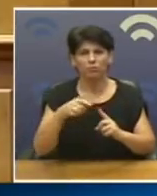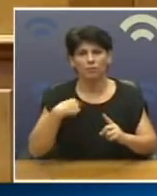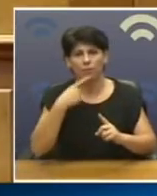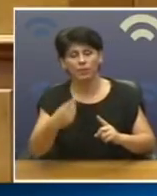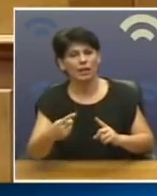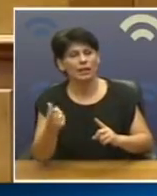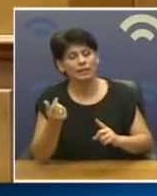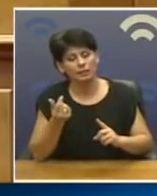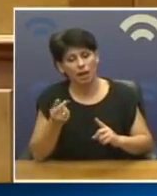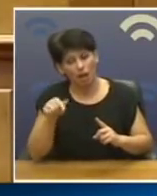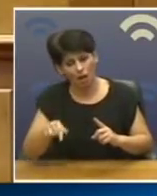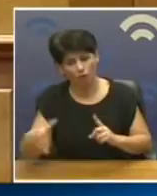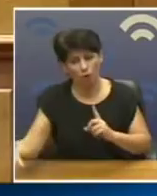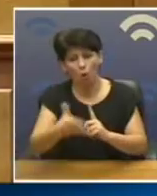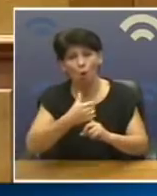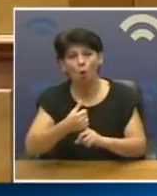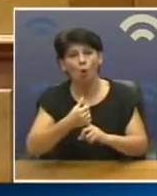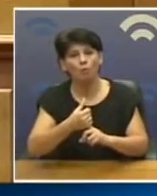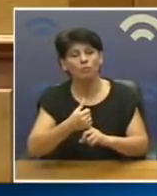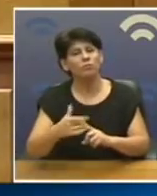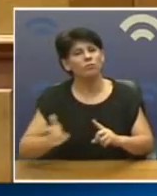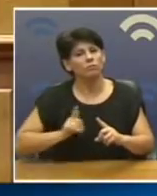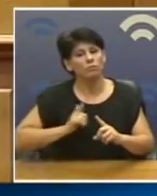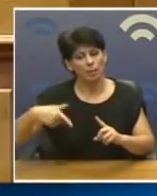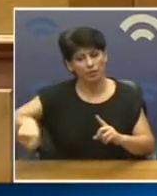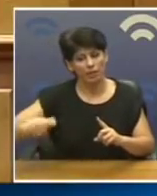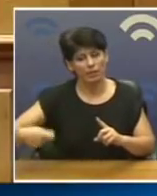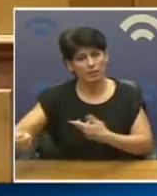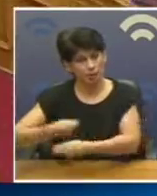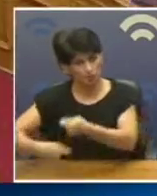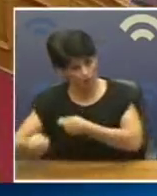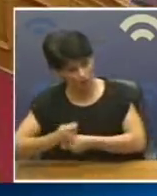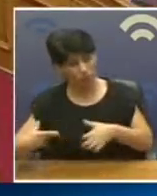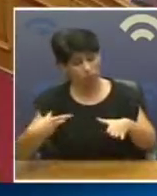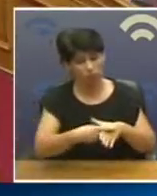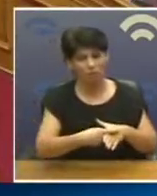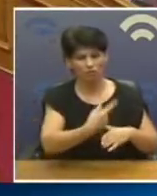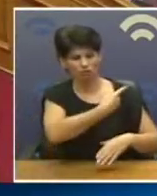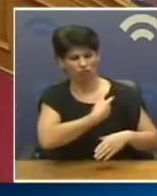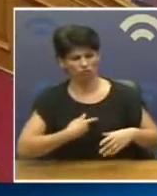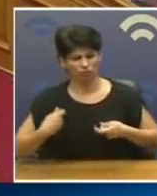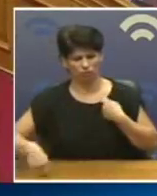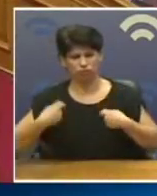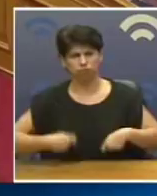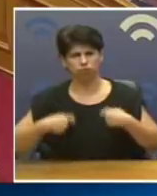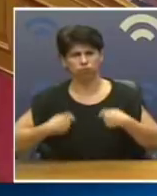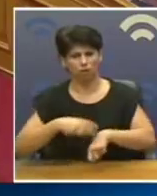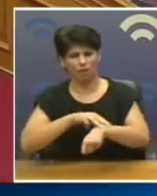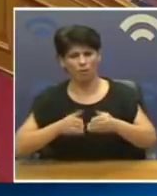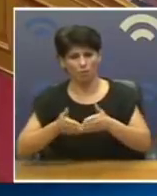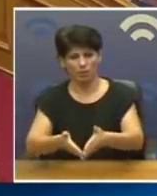όμοιρος. Υπόδικους επιχειρηματίες, τραπεζίτες και εφοπλιστές, όπως λέει η Financial Times, όχι